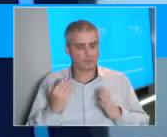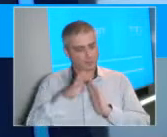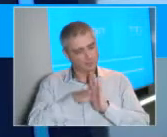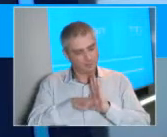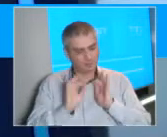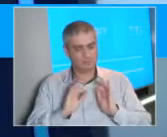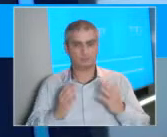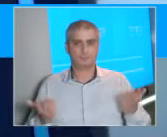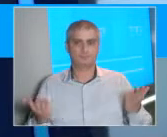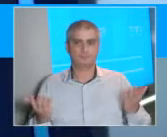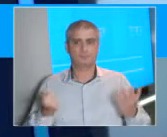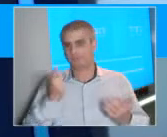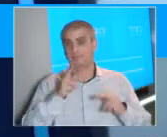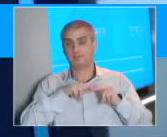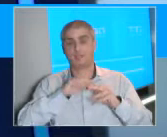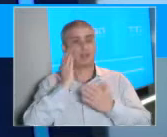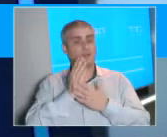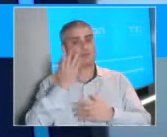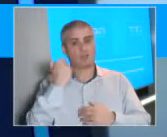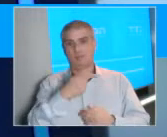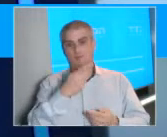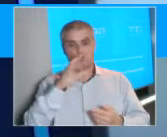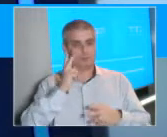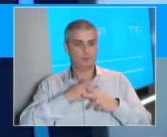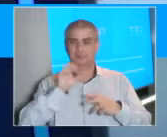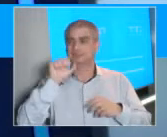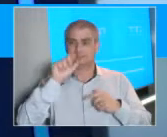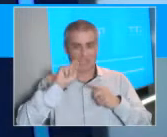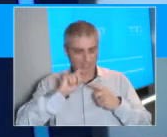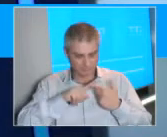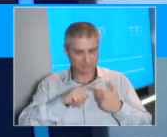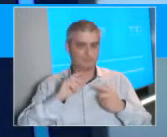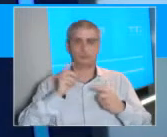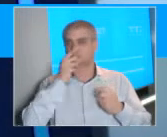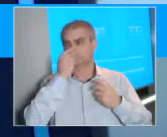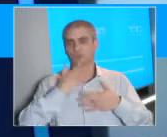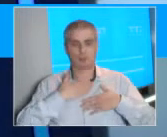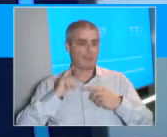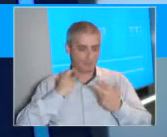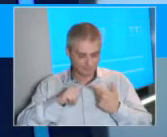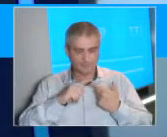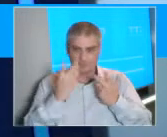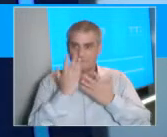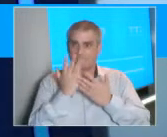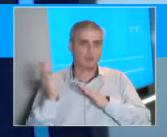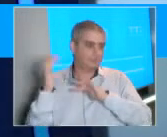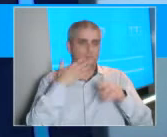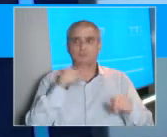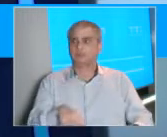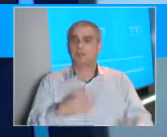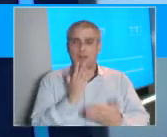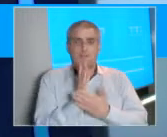אין תורת לחימה. וזה אחרי שכבר ראינו בסארס, וזה אחרי שראינו שפעת חזירים, וזה אחרי שדברים כן הגיעו לחופי